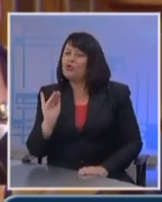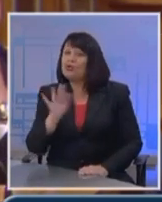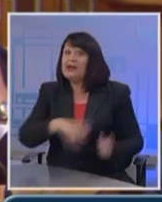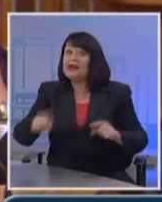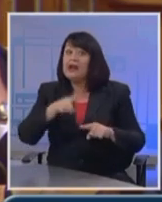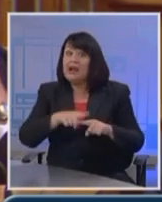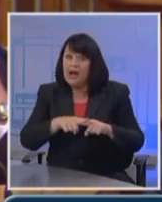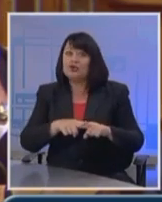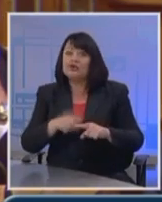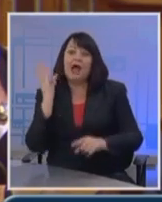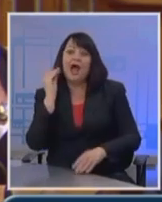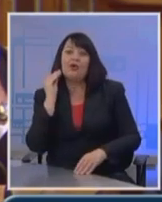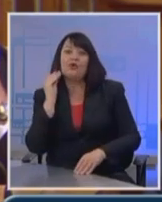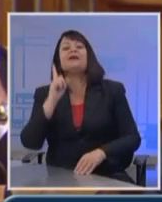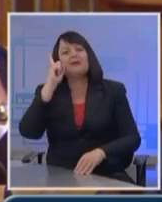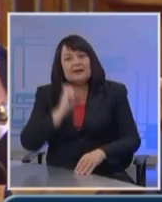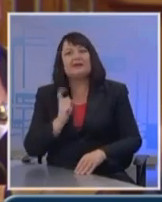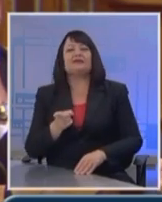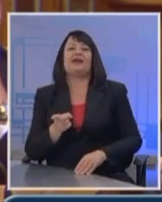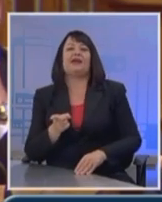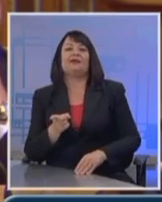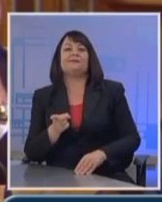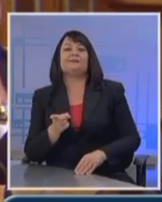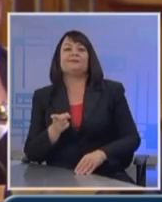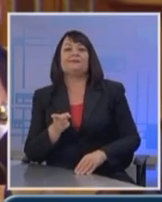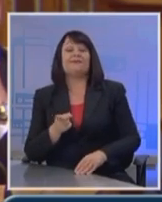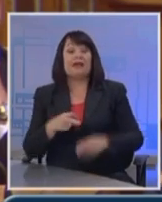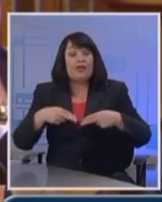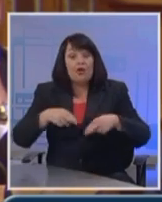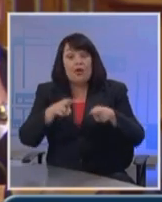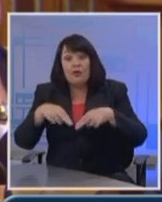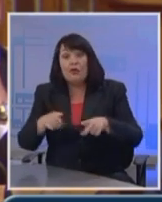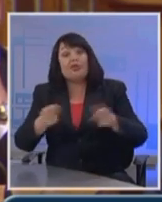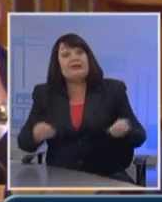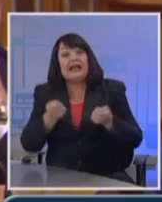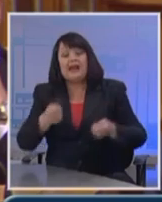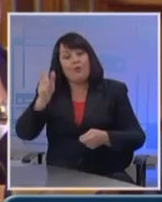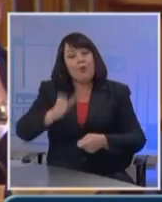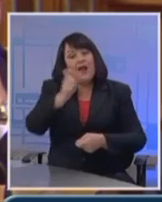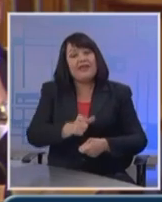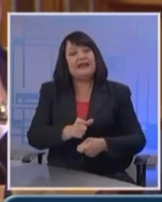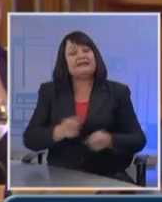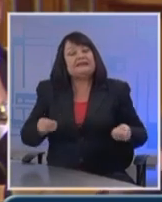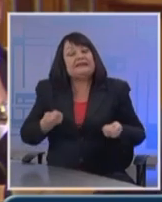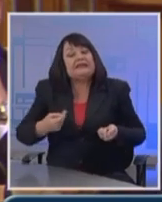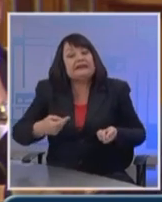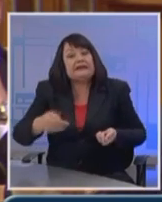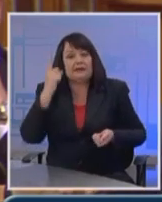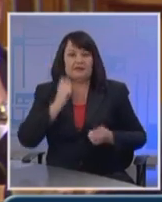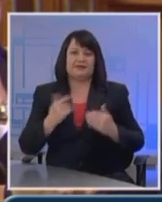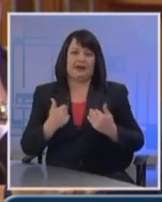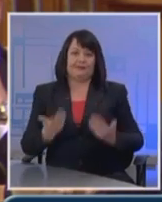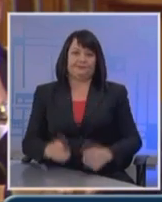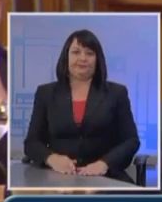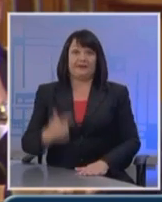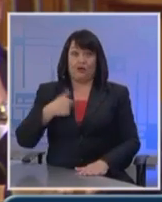λαός πράγματι ξέρει και τις διαδρομές μας και τις περπατησιές μας και τα βήματά μας. Όταν εγώ